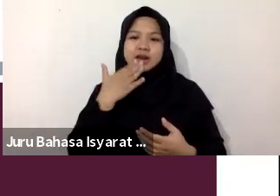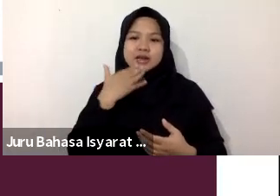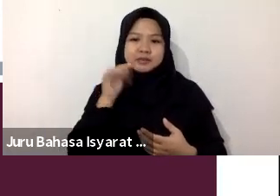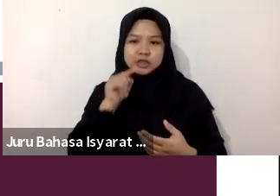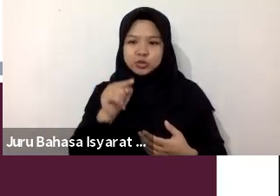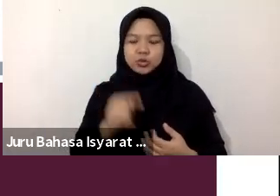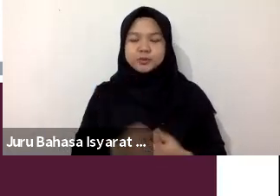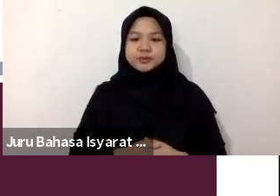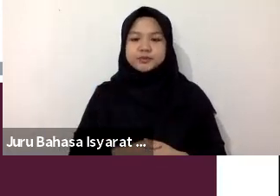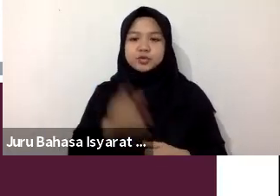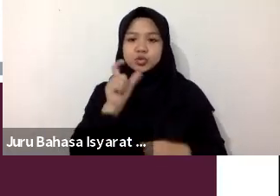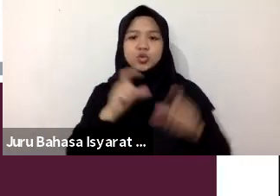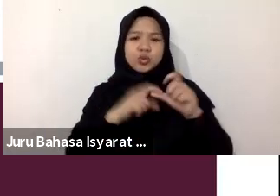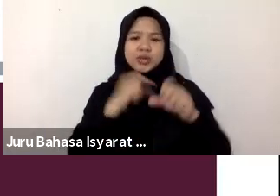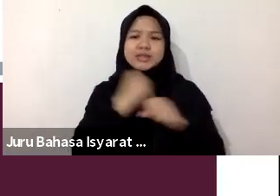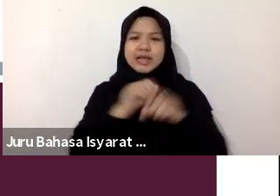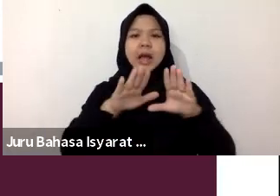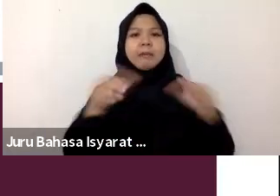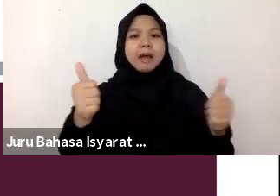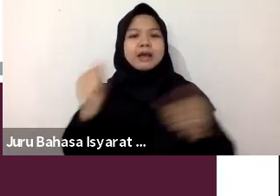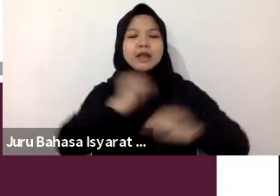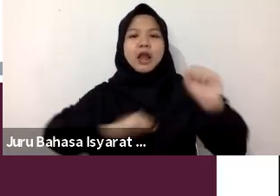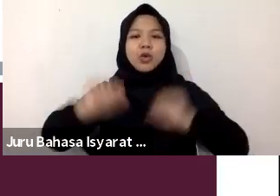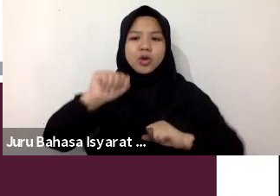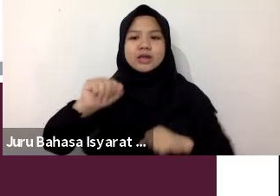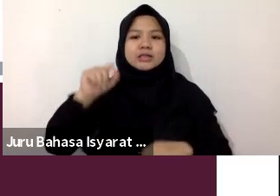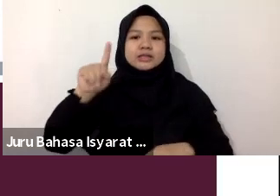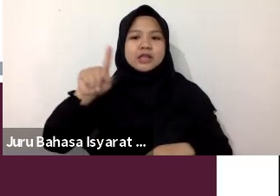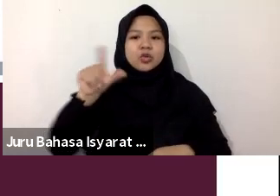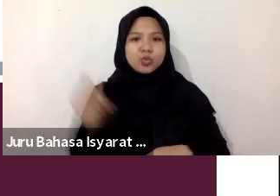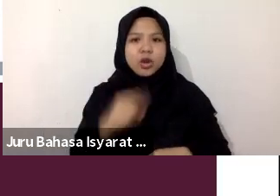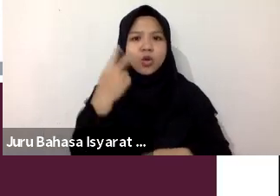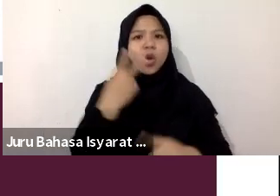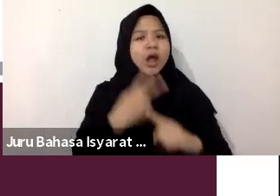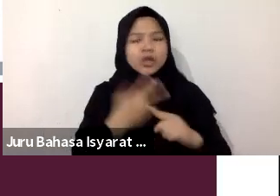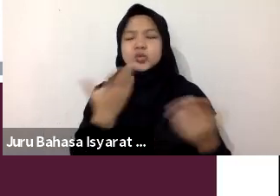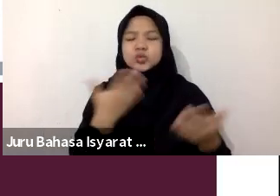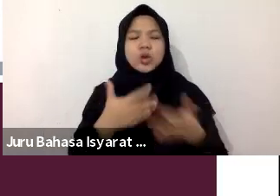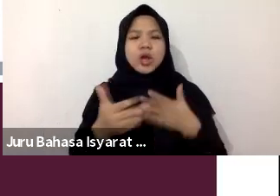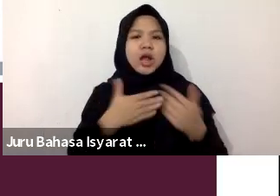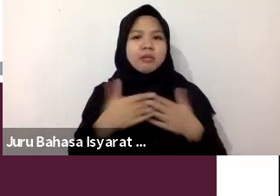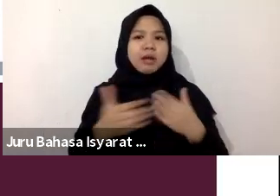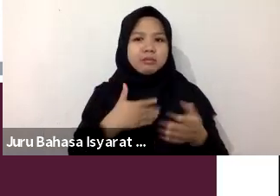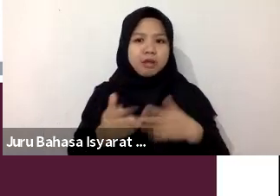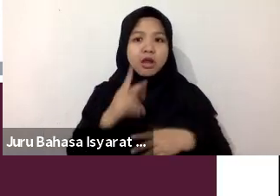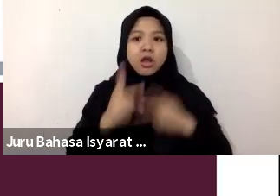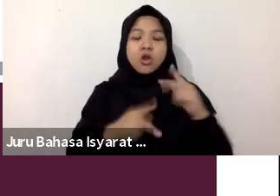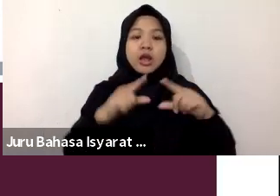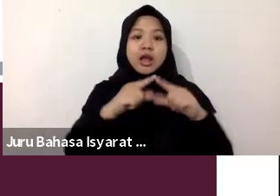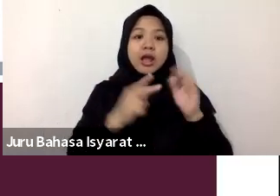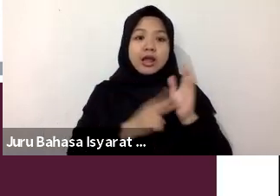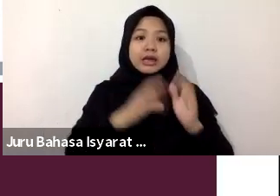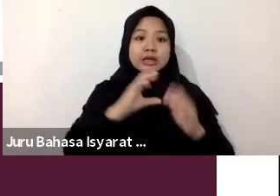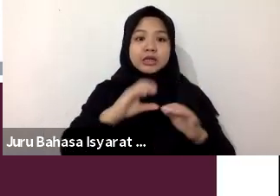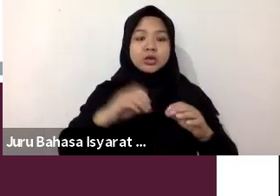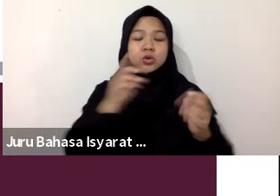Jadi USG aman, dilakukan sebulan 2 kali pun tidak apa-apa. Bahkan kalau yang ANC-nya ke dokter kandungan